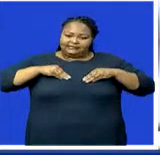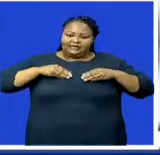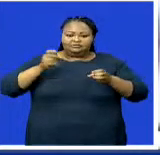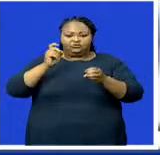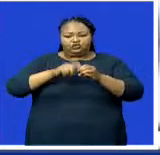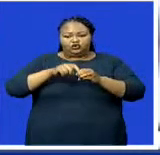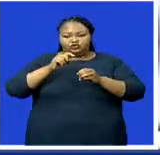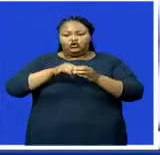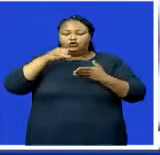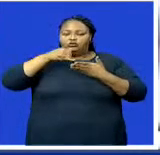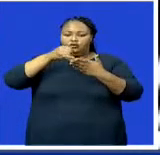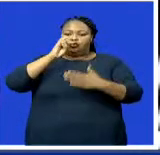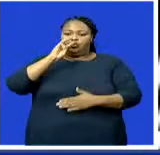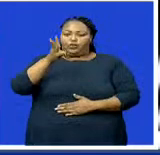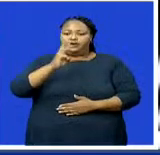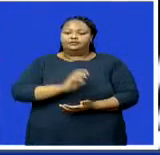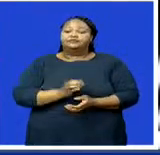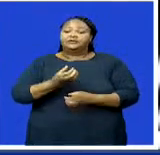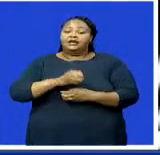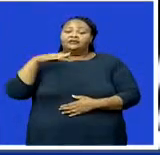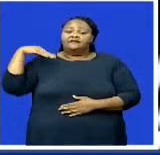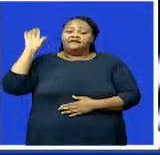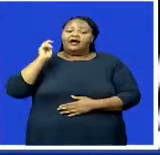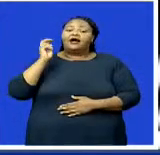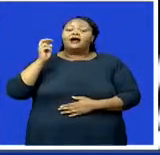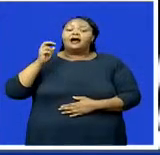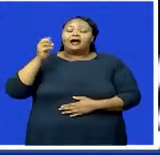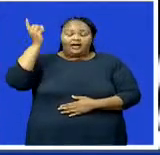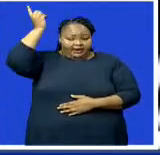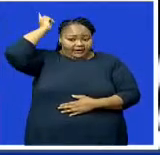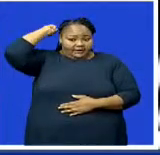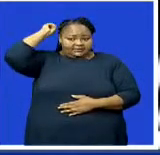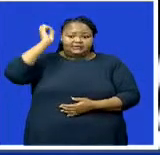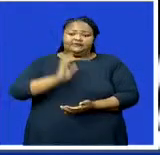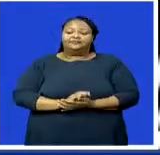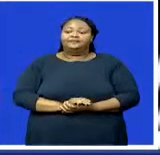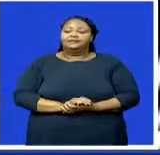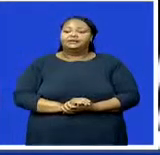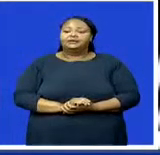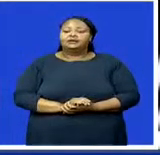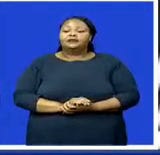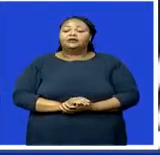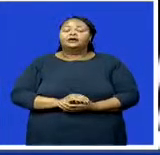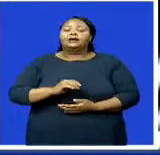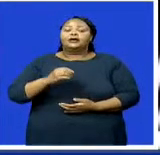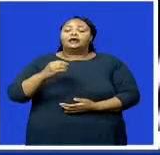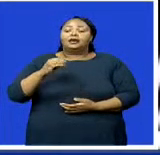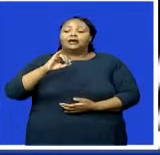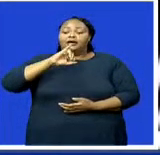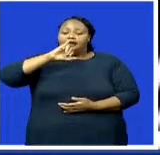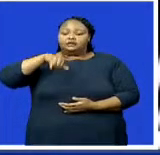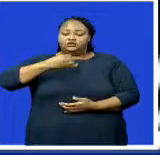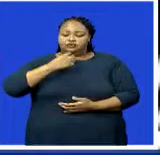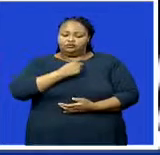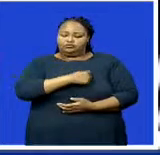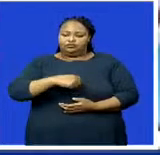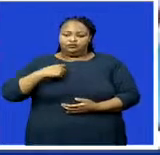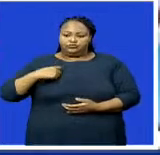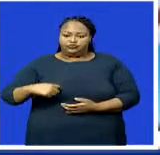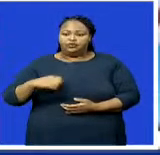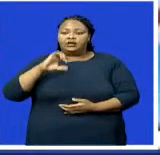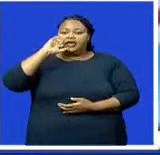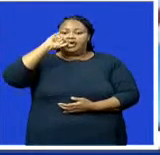lenzebe. Kanti ke even laseItaly khona iJuventus, AC Milan kanye ke neInter Milan nawo ke